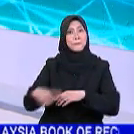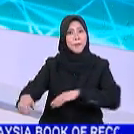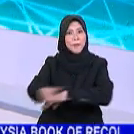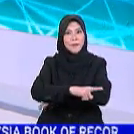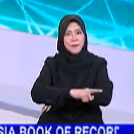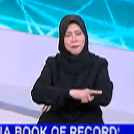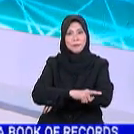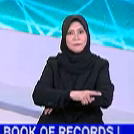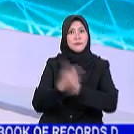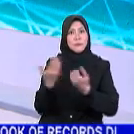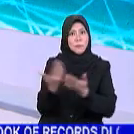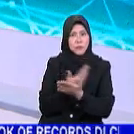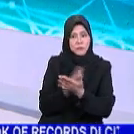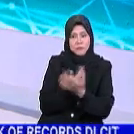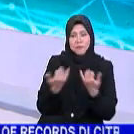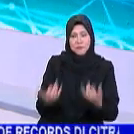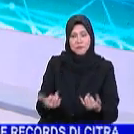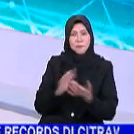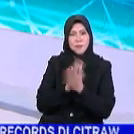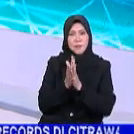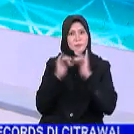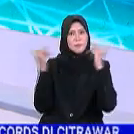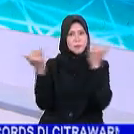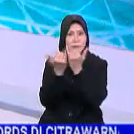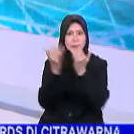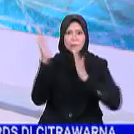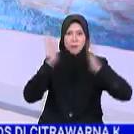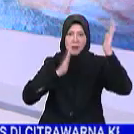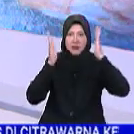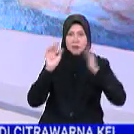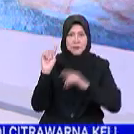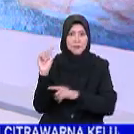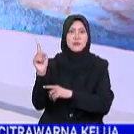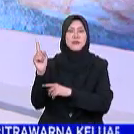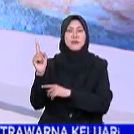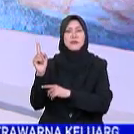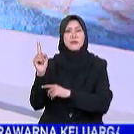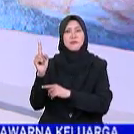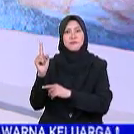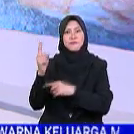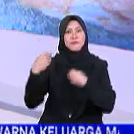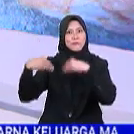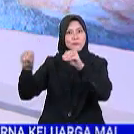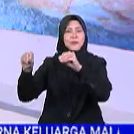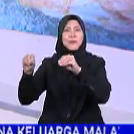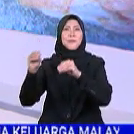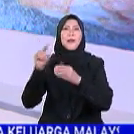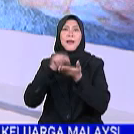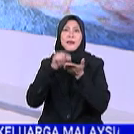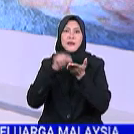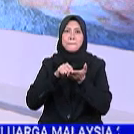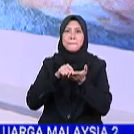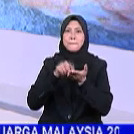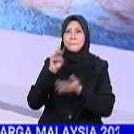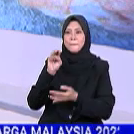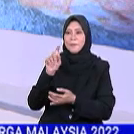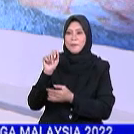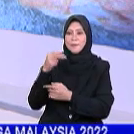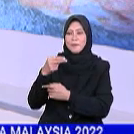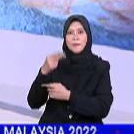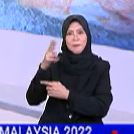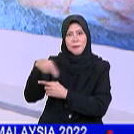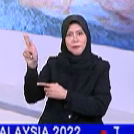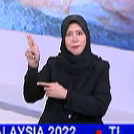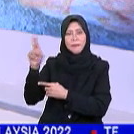kebangsaan Nafas yang berhasrat untuk menjadi syarikat Malaysia pertama menguasai pasaran ayam mentah halal dan produk